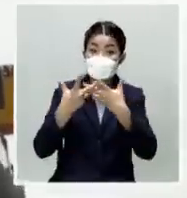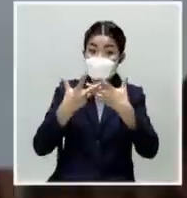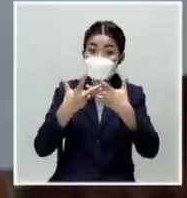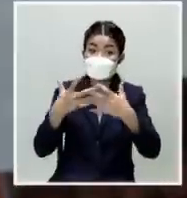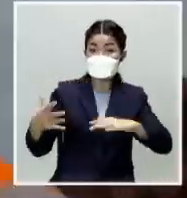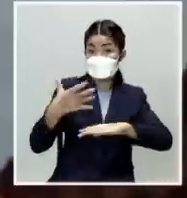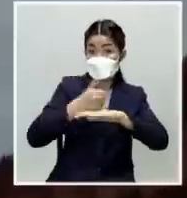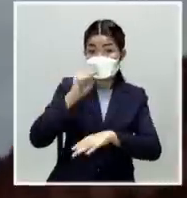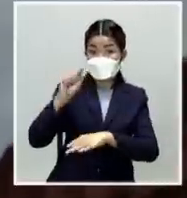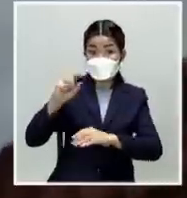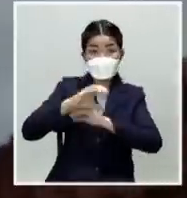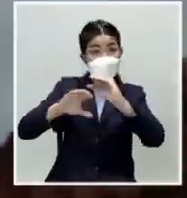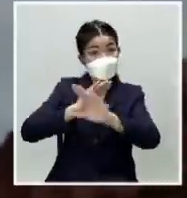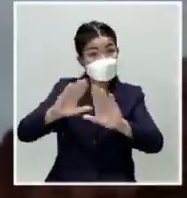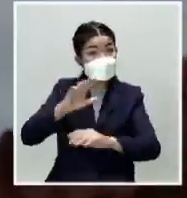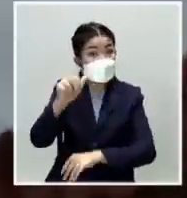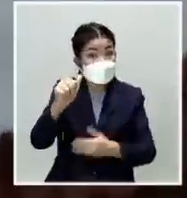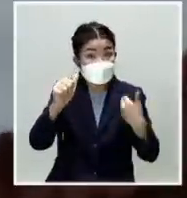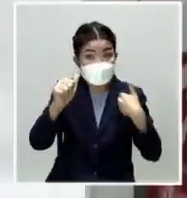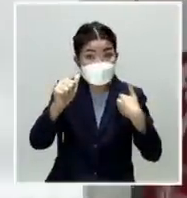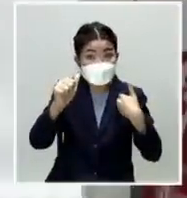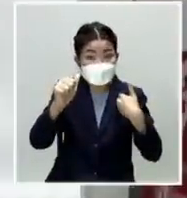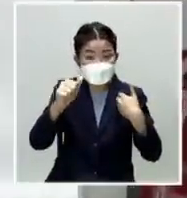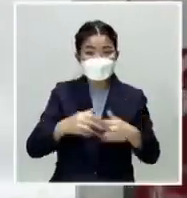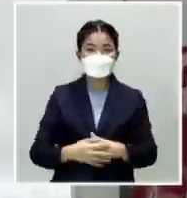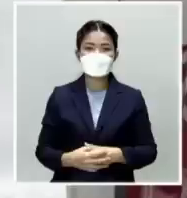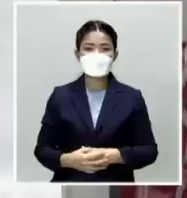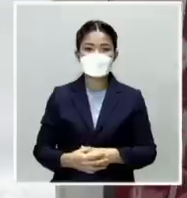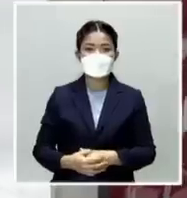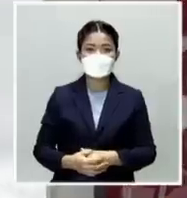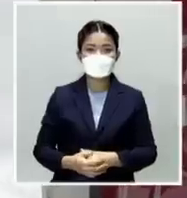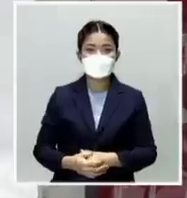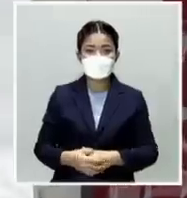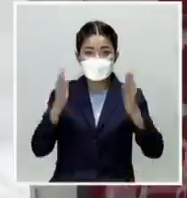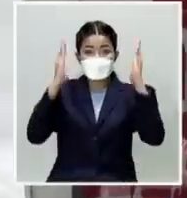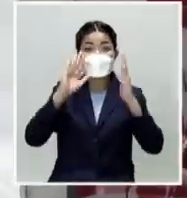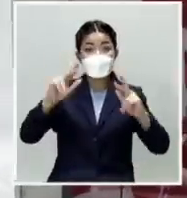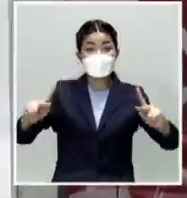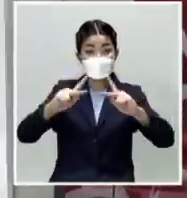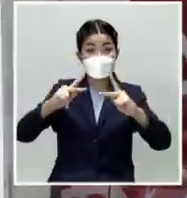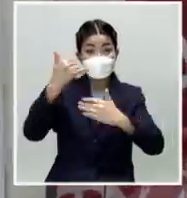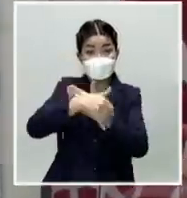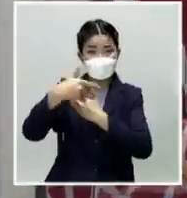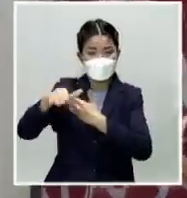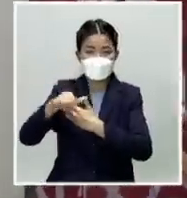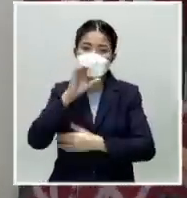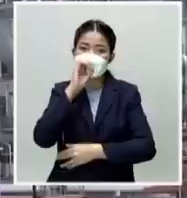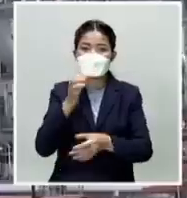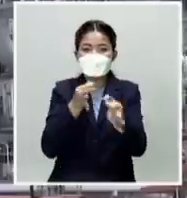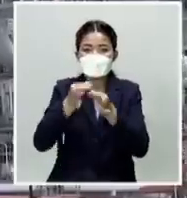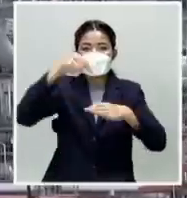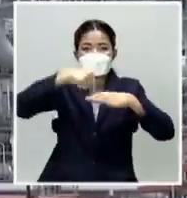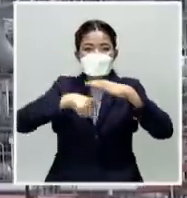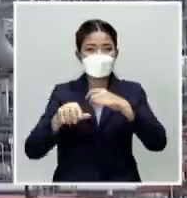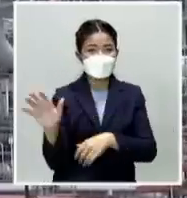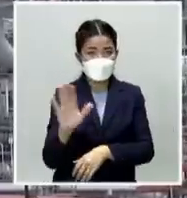าจในการยกเลิกโครงการนี้หรือไม่นะคะ Ned Price โฆษกกระทรวงต่างประเทศสหรัฐระบุว่าไม่ขอลงรายละเอียดเฉพ